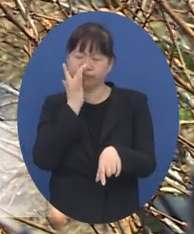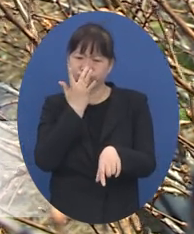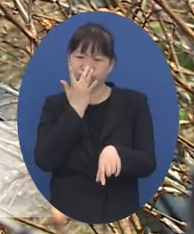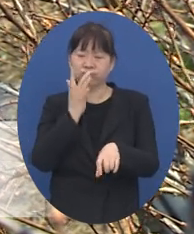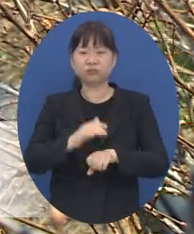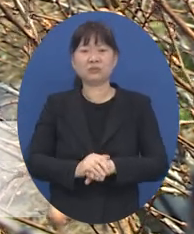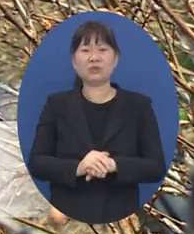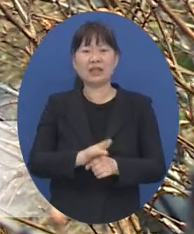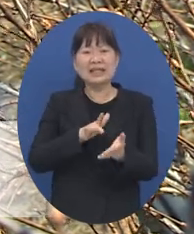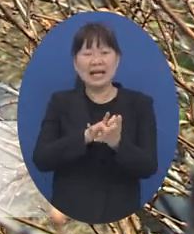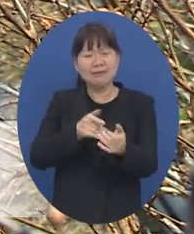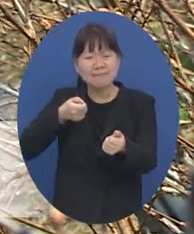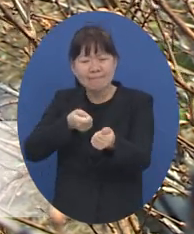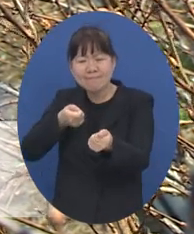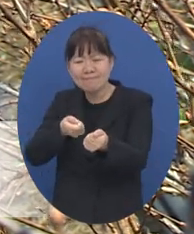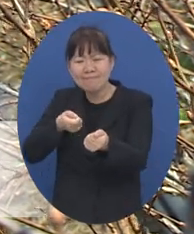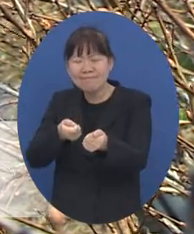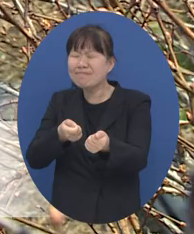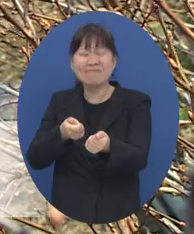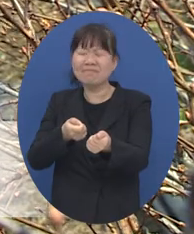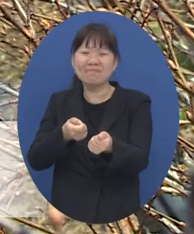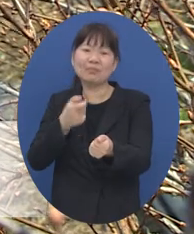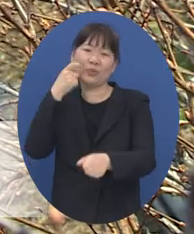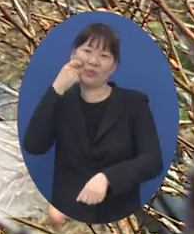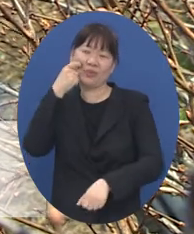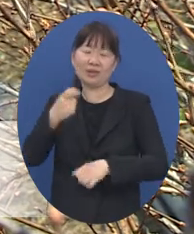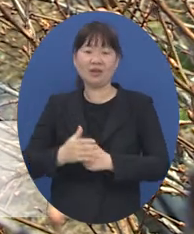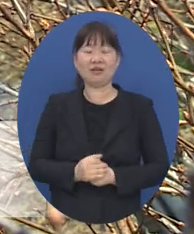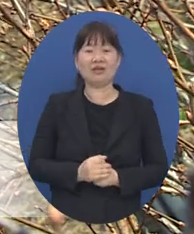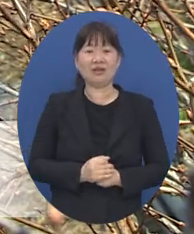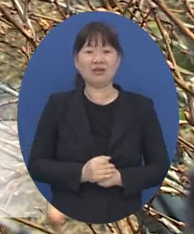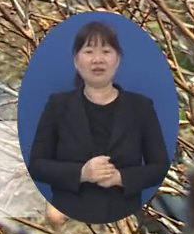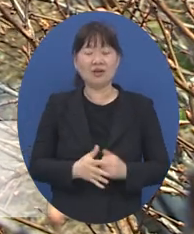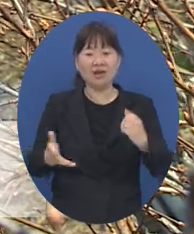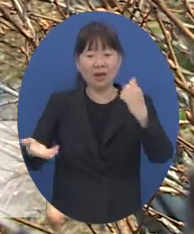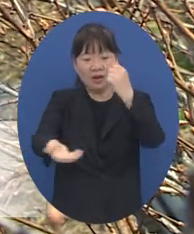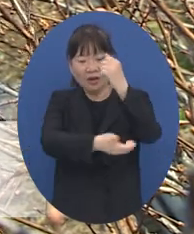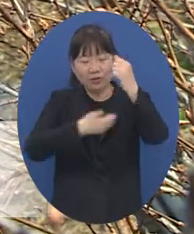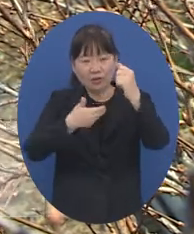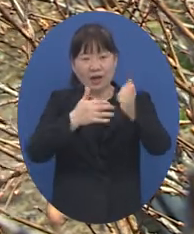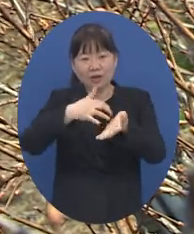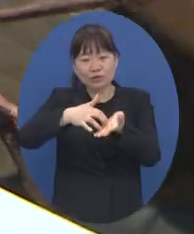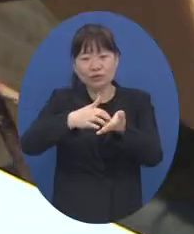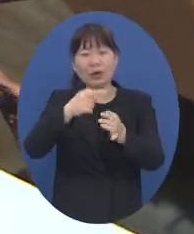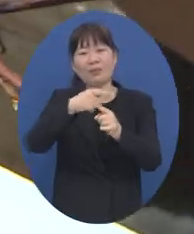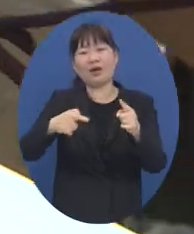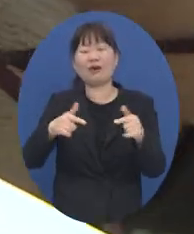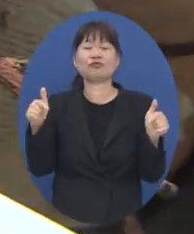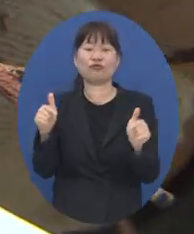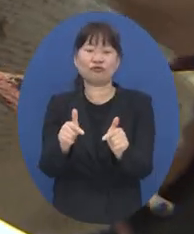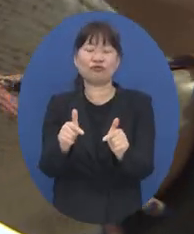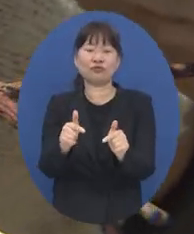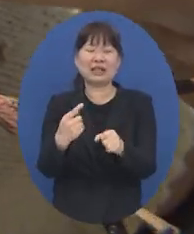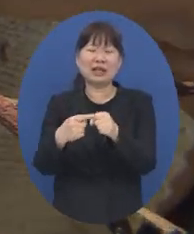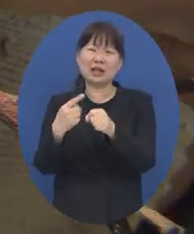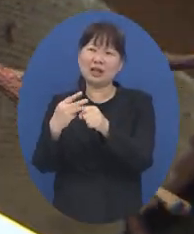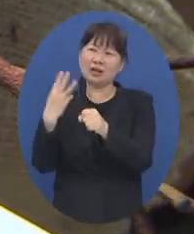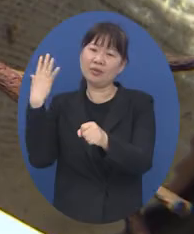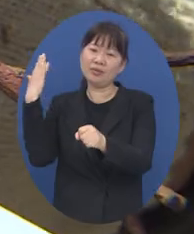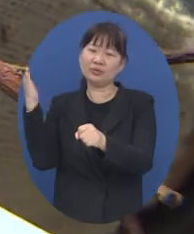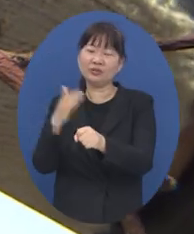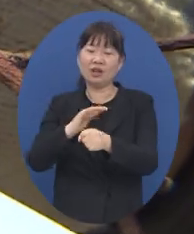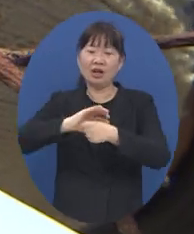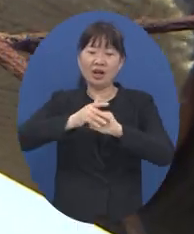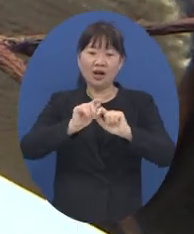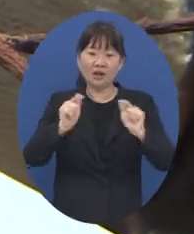약 살포를 안 했어. 못했어 그러니까. 그때 수확량이 반으로 줄어들더라고요. 몇해 전부터